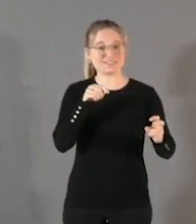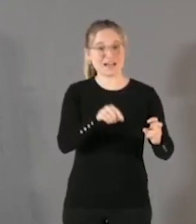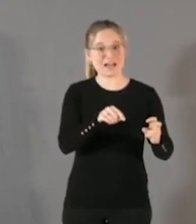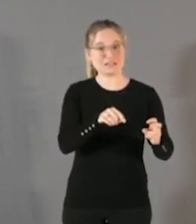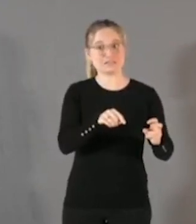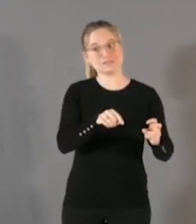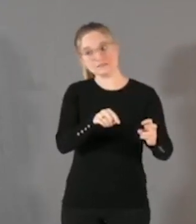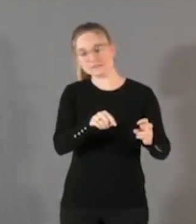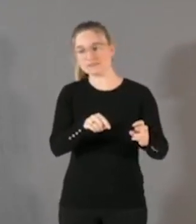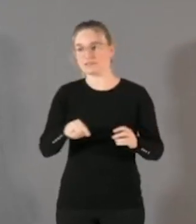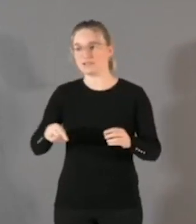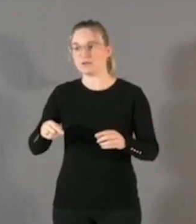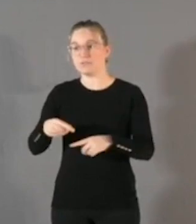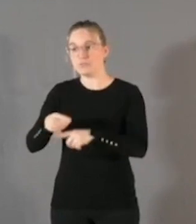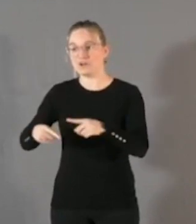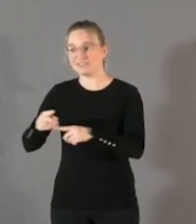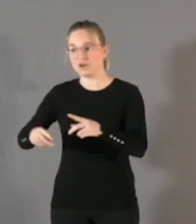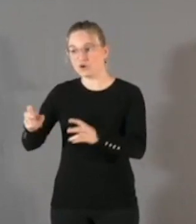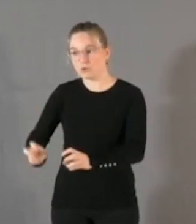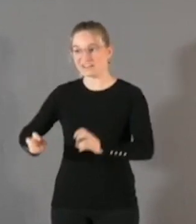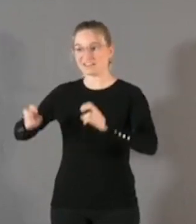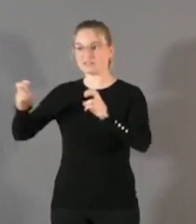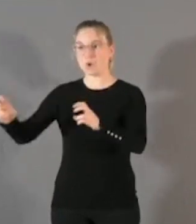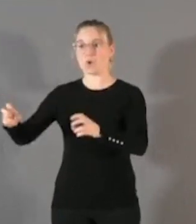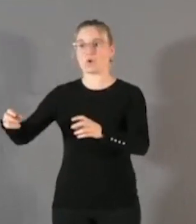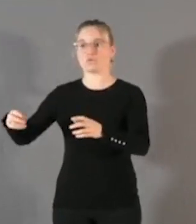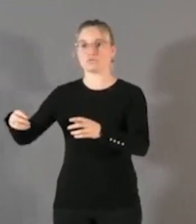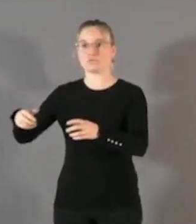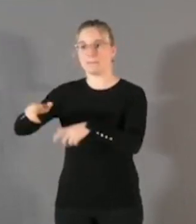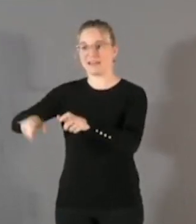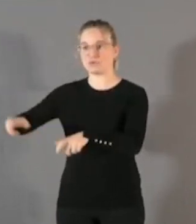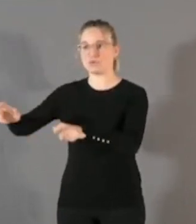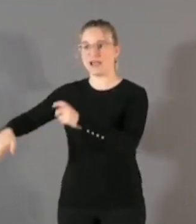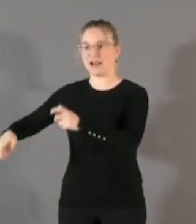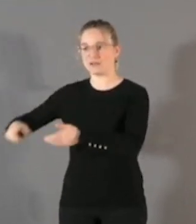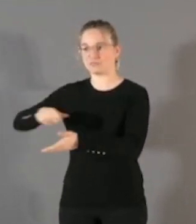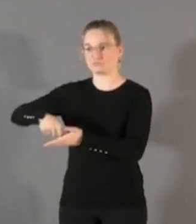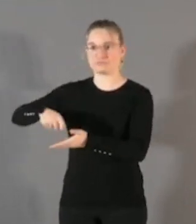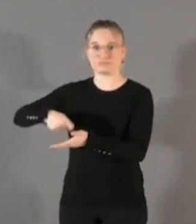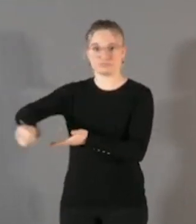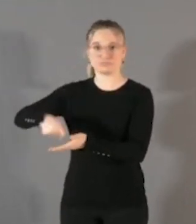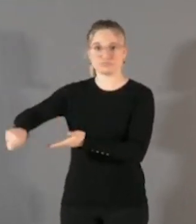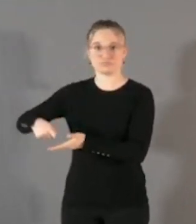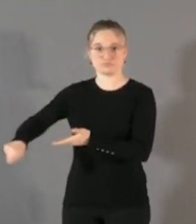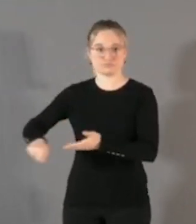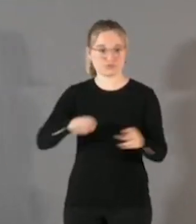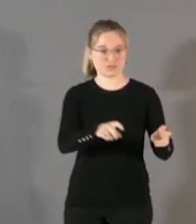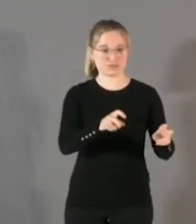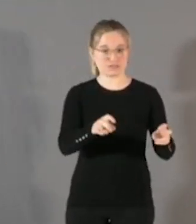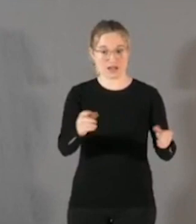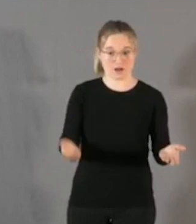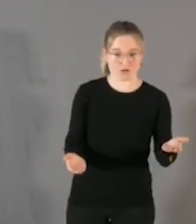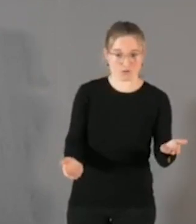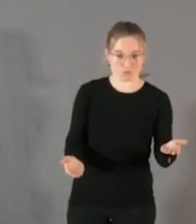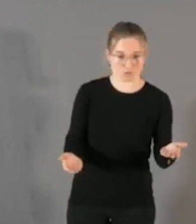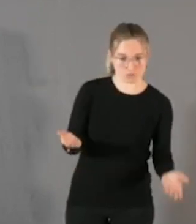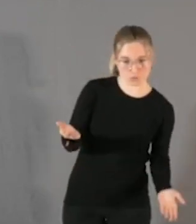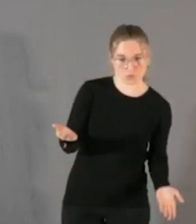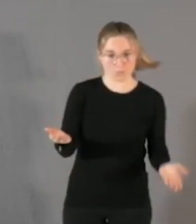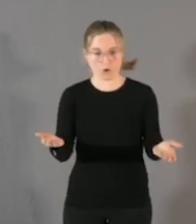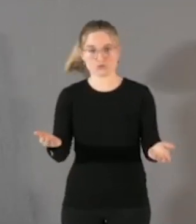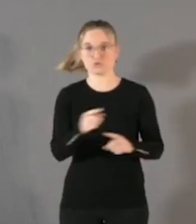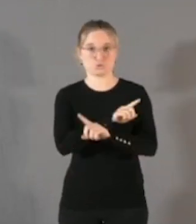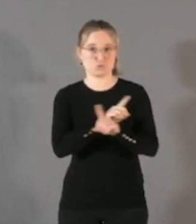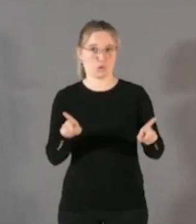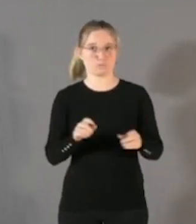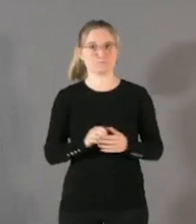personnel. En 2021, les dépenses de personnel représentaient 36% du total des dépenses. Aujourd'hui, c'est 41,